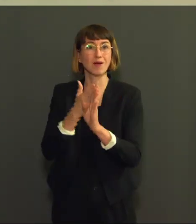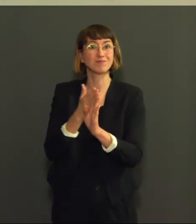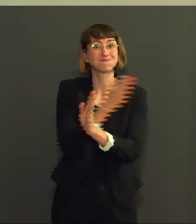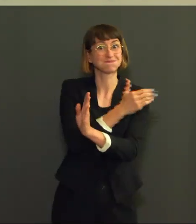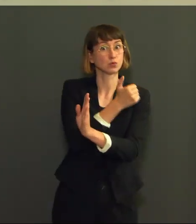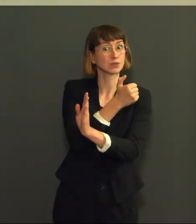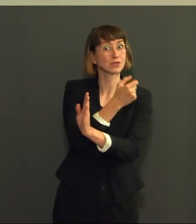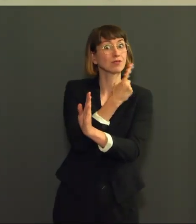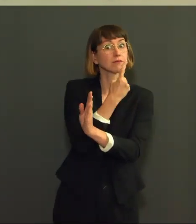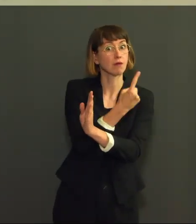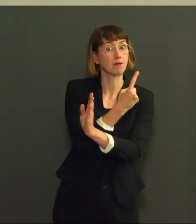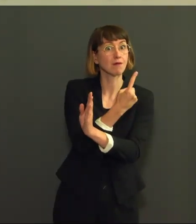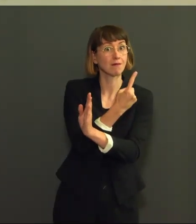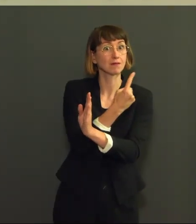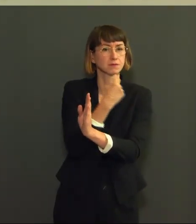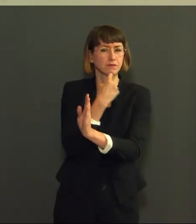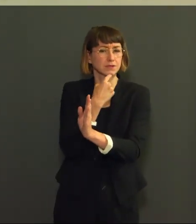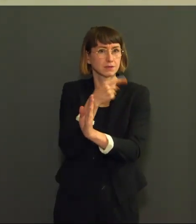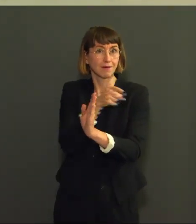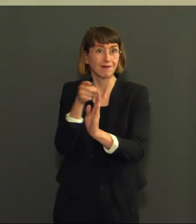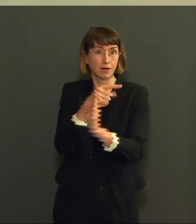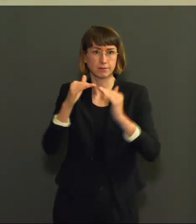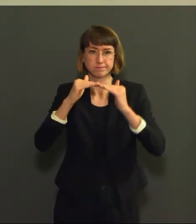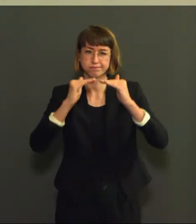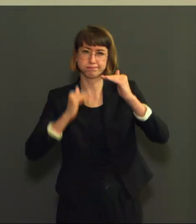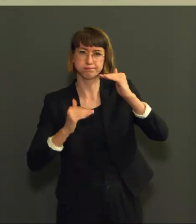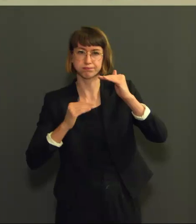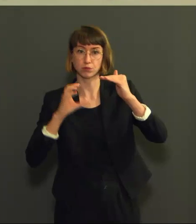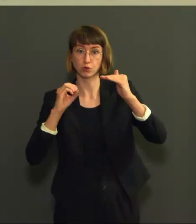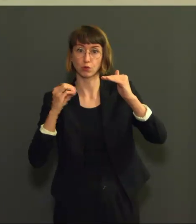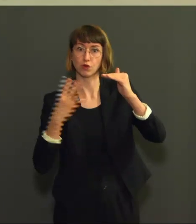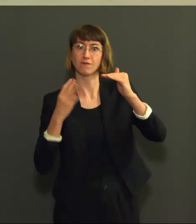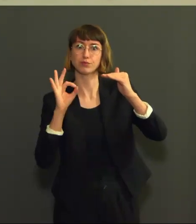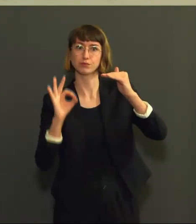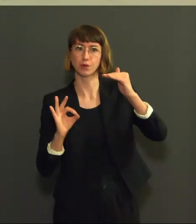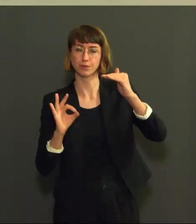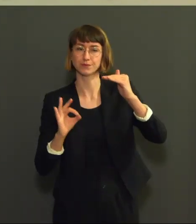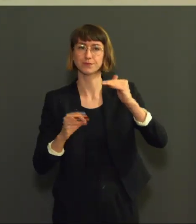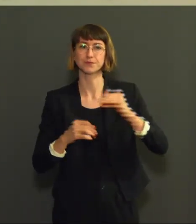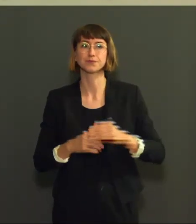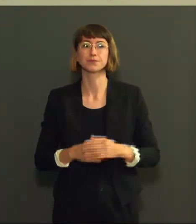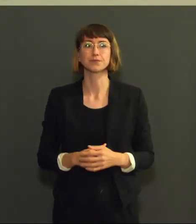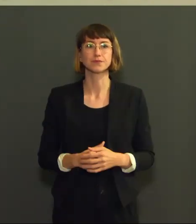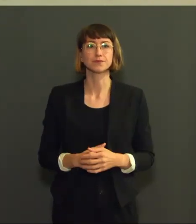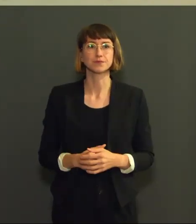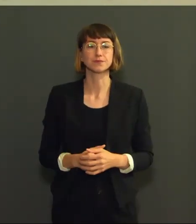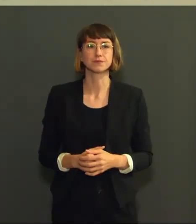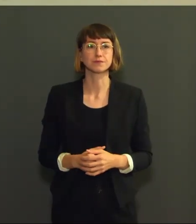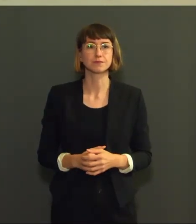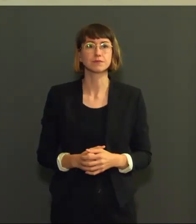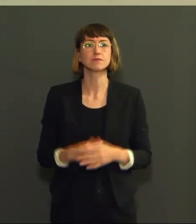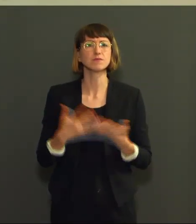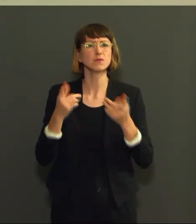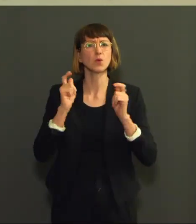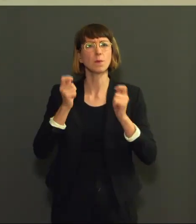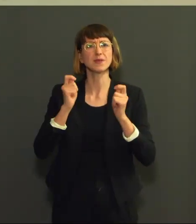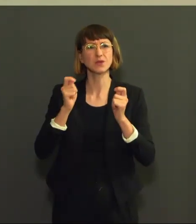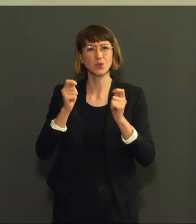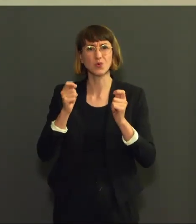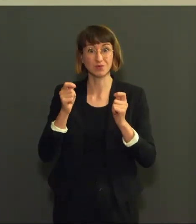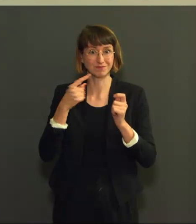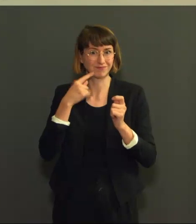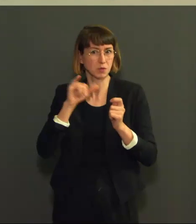fait 38% de diminution. Actuellement, ces hospitalisations diminuent de moitié tous les 10 jours. On